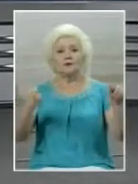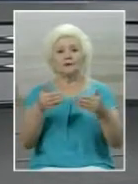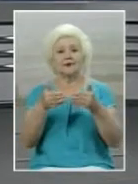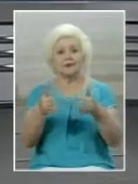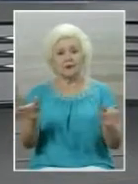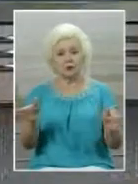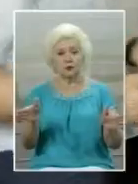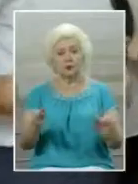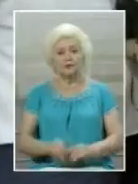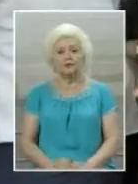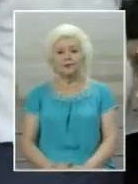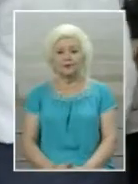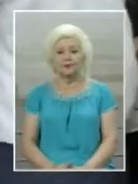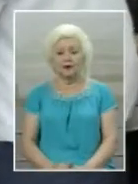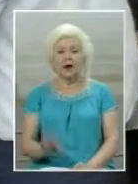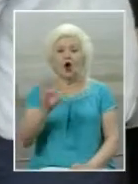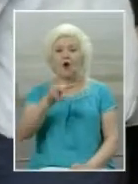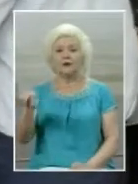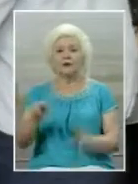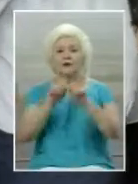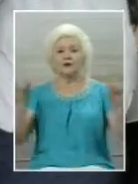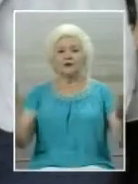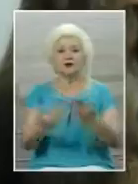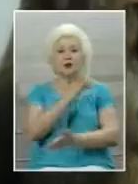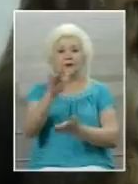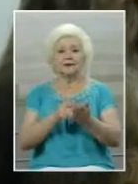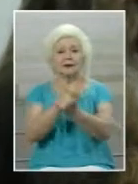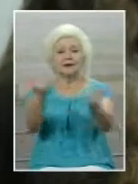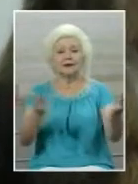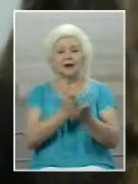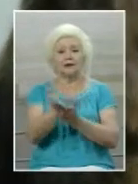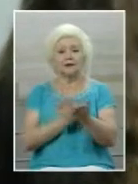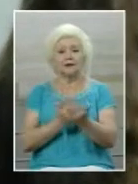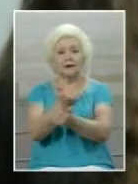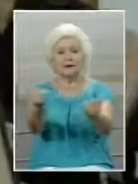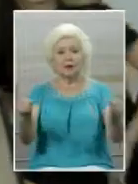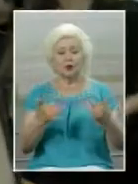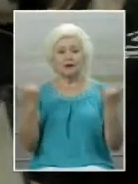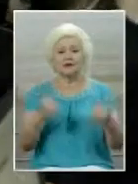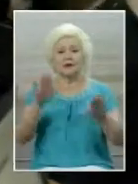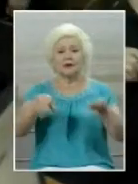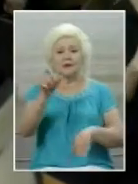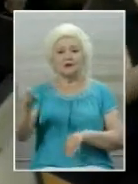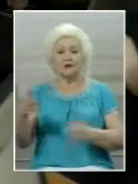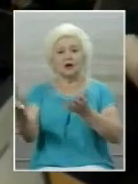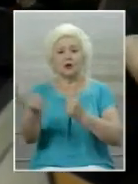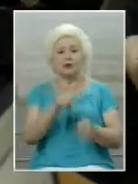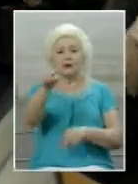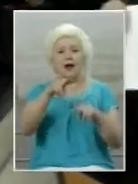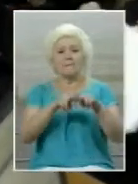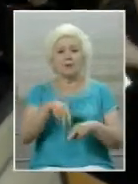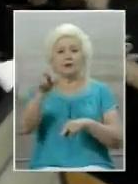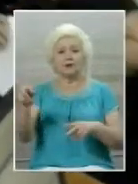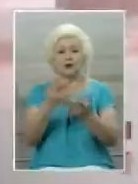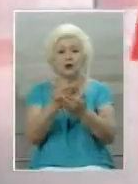випуску. В Олешках відкрили новий центр надання адміністративних послуг. Сьогодні місцеві жителі отримували там паспорти